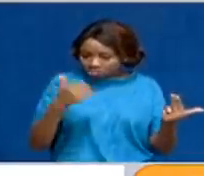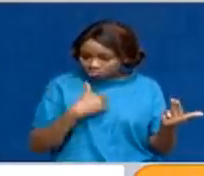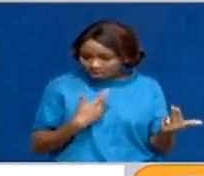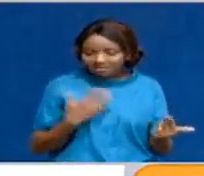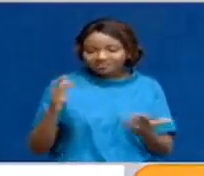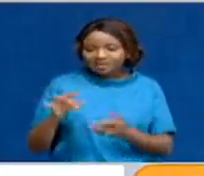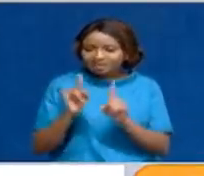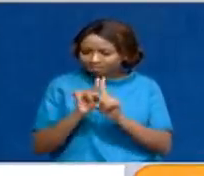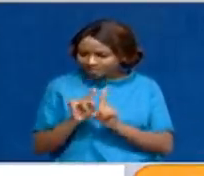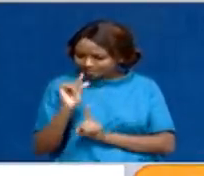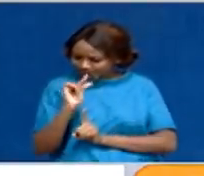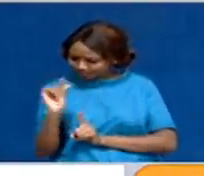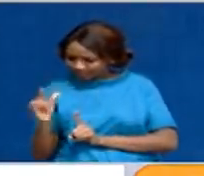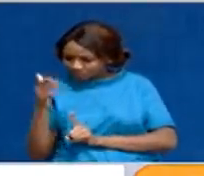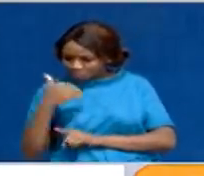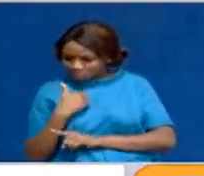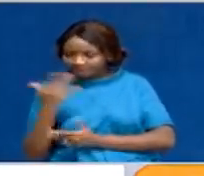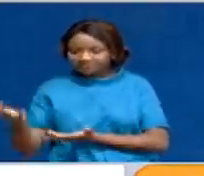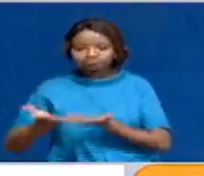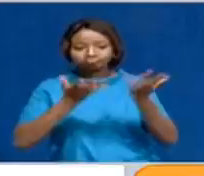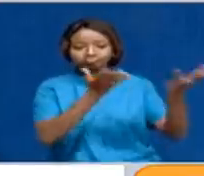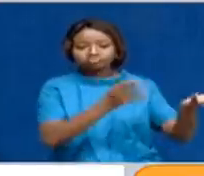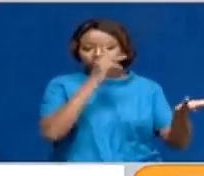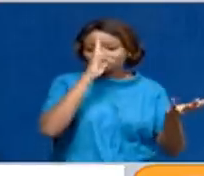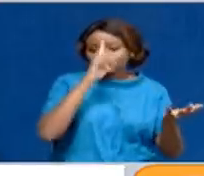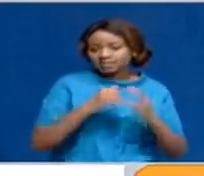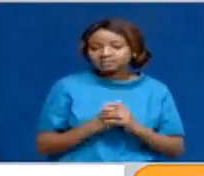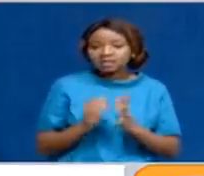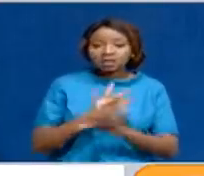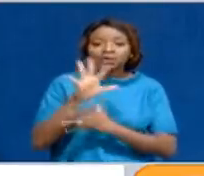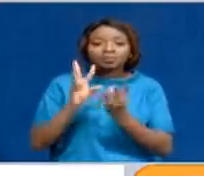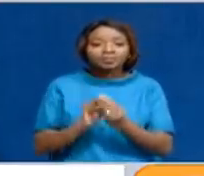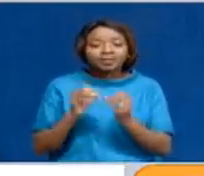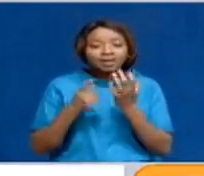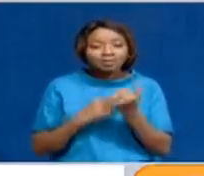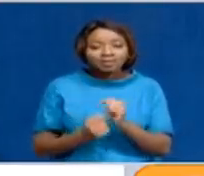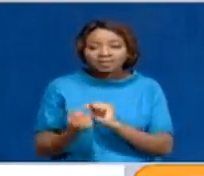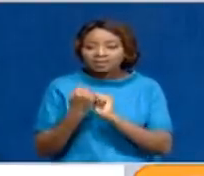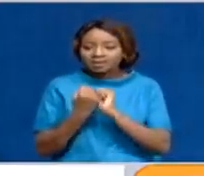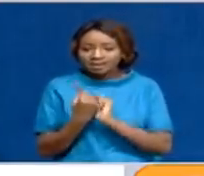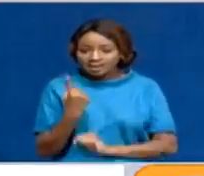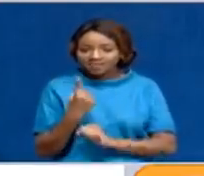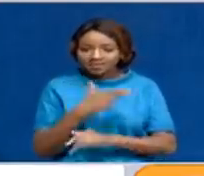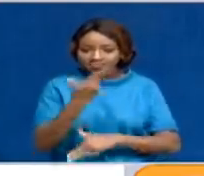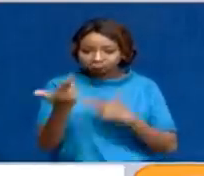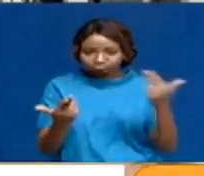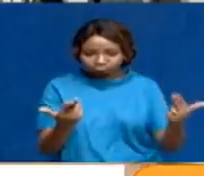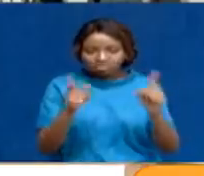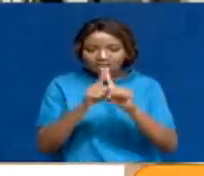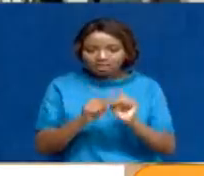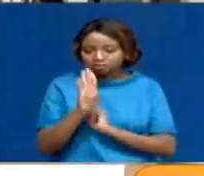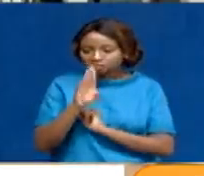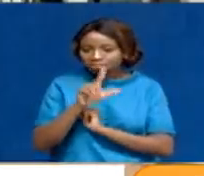idara ya DCI ikiorodhesha bunduki 11 ambazo Wanjigi anamiliki pamoja na jumla ya risasi 485.